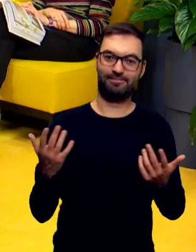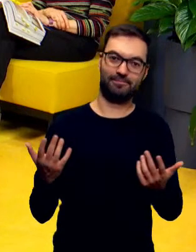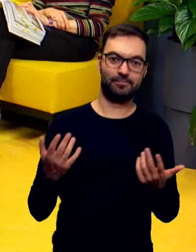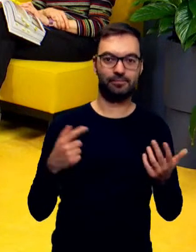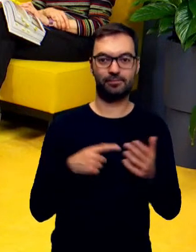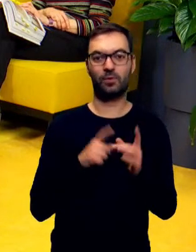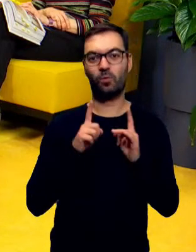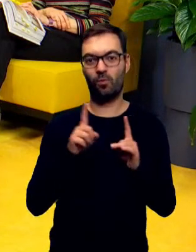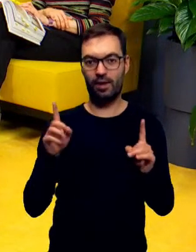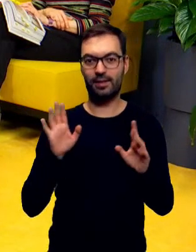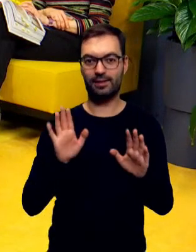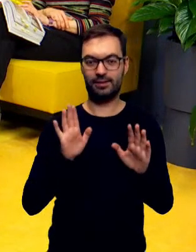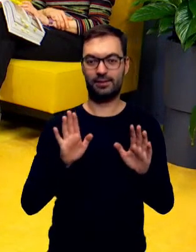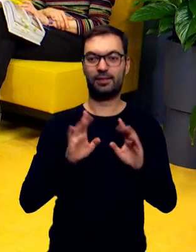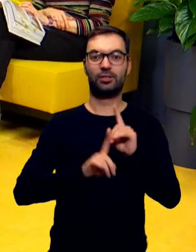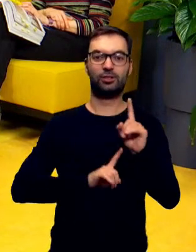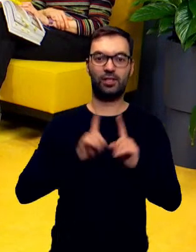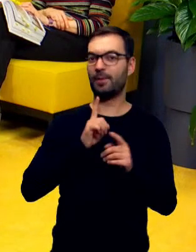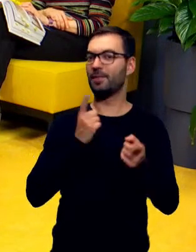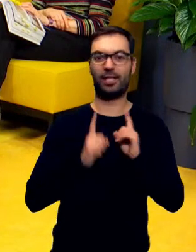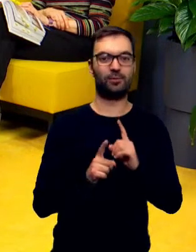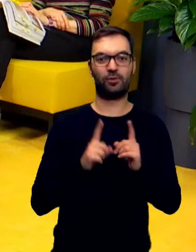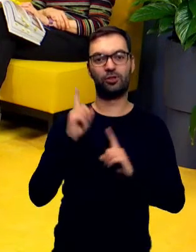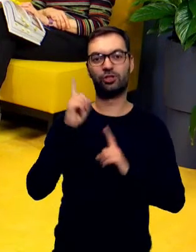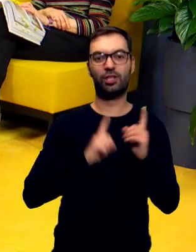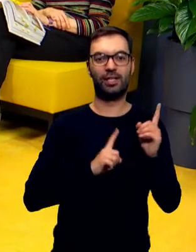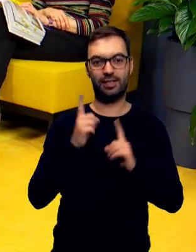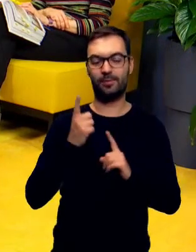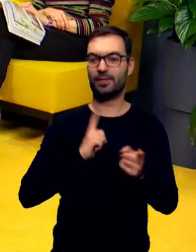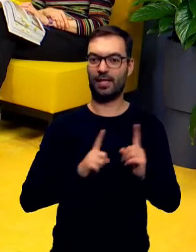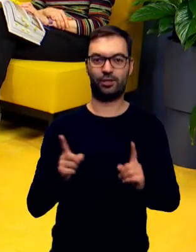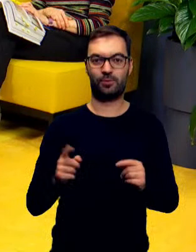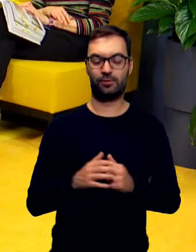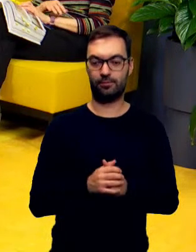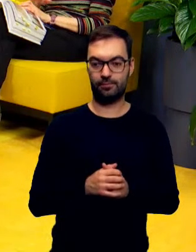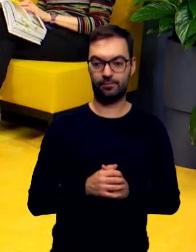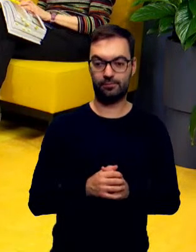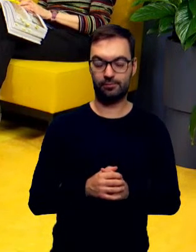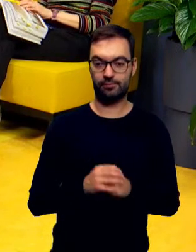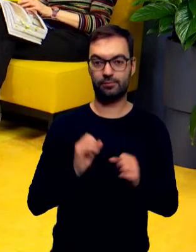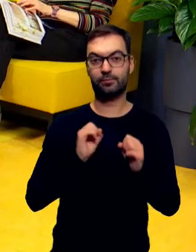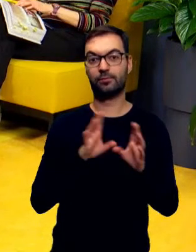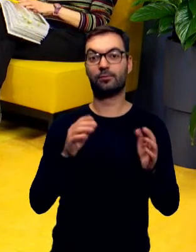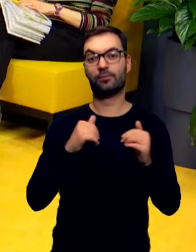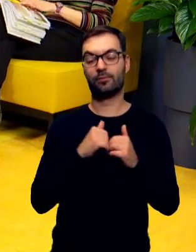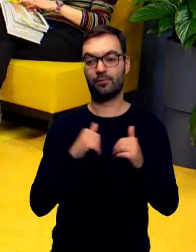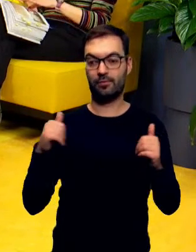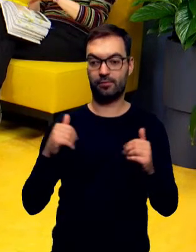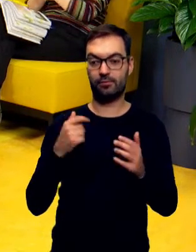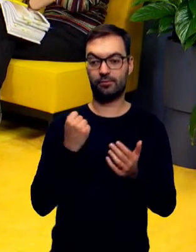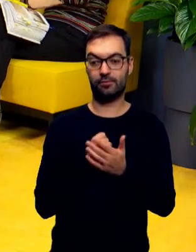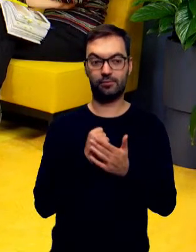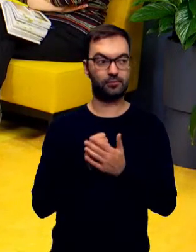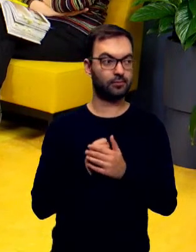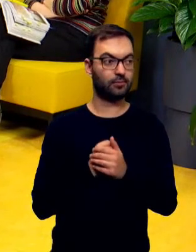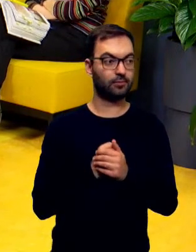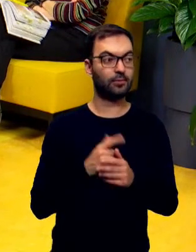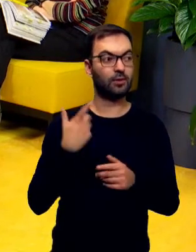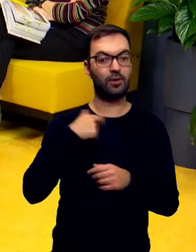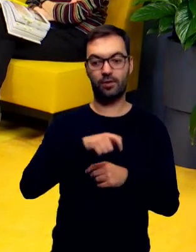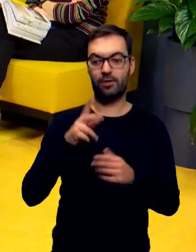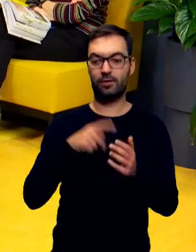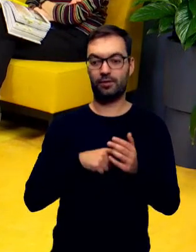Więc taka uwaga, że czasami za szybko. Natomiast oczywiście osobną kategorią są